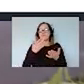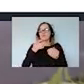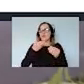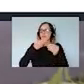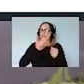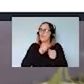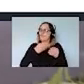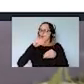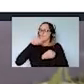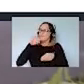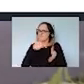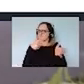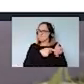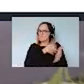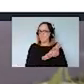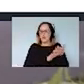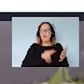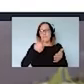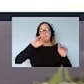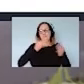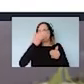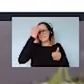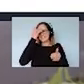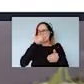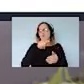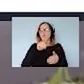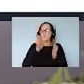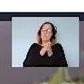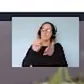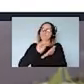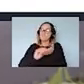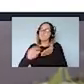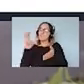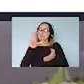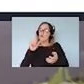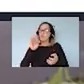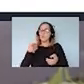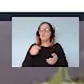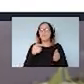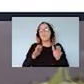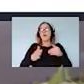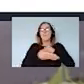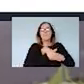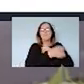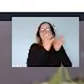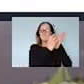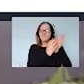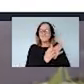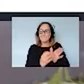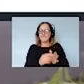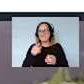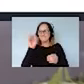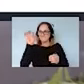są to treści. I pewnie mniej Państwo znają, chociaż jeżeli ktoś zna, to proszę napisać na czacie obok tych emoji, super, dziękuję za tą